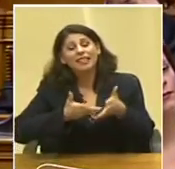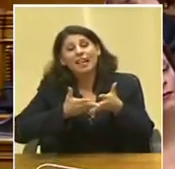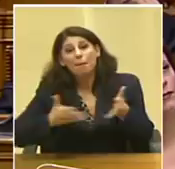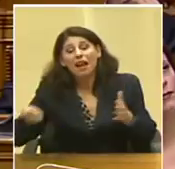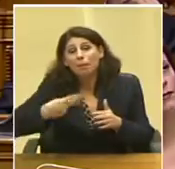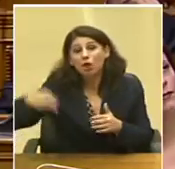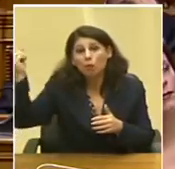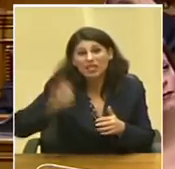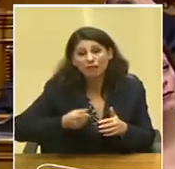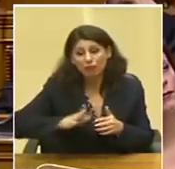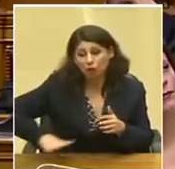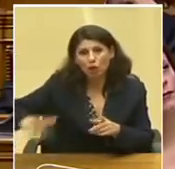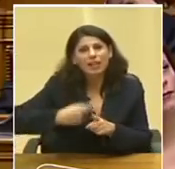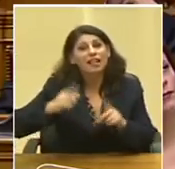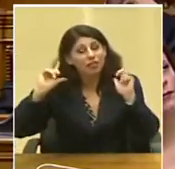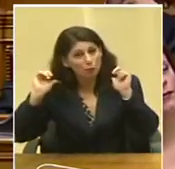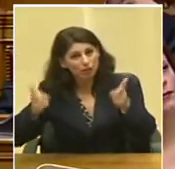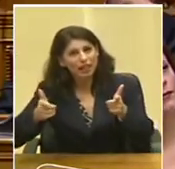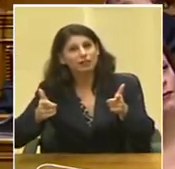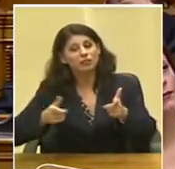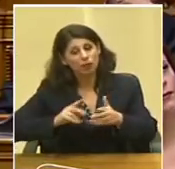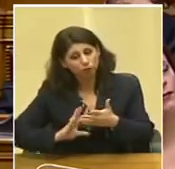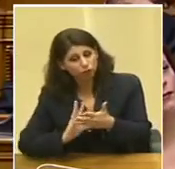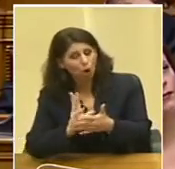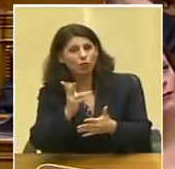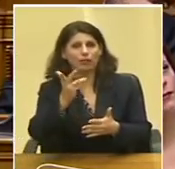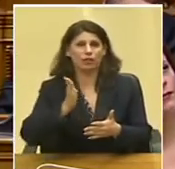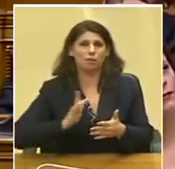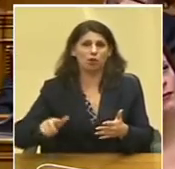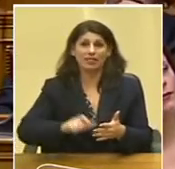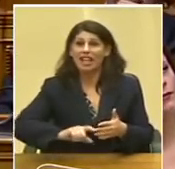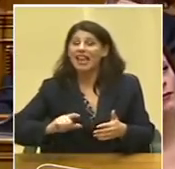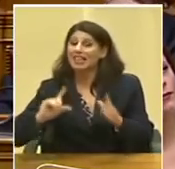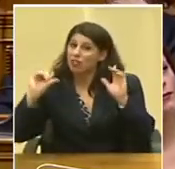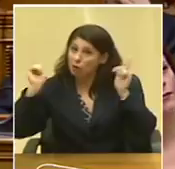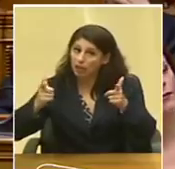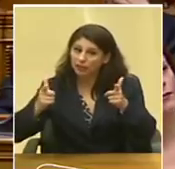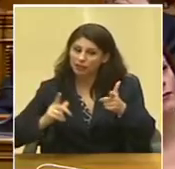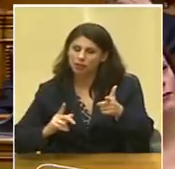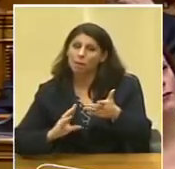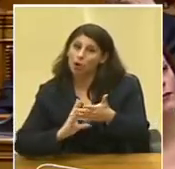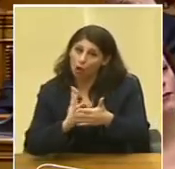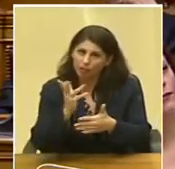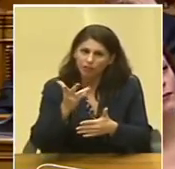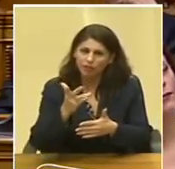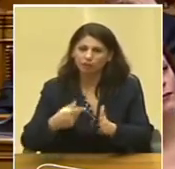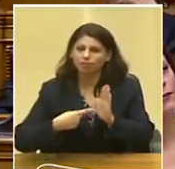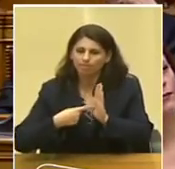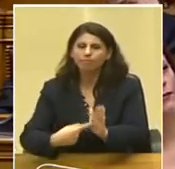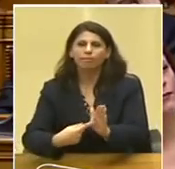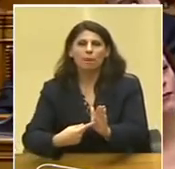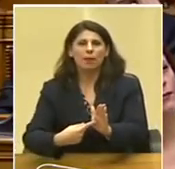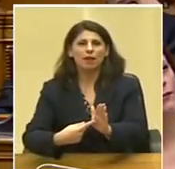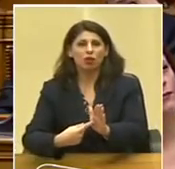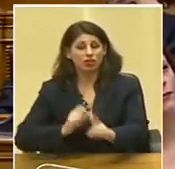πλειοψηφία του λαού μας είναι δημοκράτες και προοδευτικοί πολίτες. Και οι δημοκράτες και προοδευτικοί πολίτες θα δώσουν το παρόν στον αγώνα μας